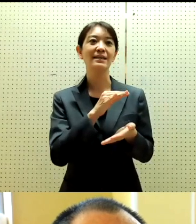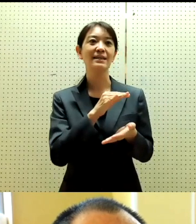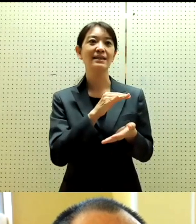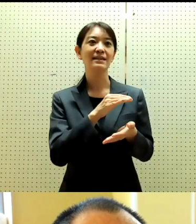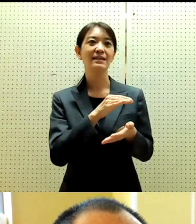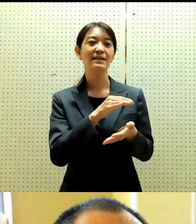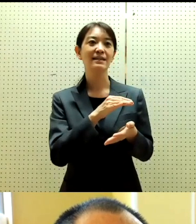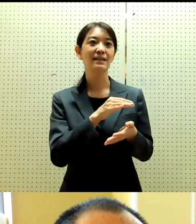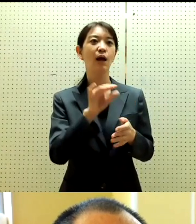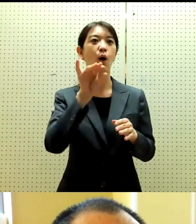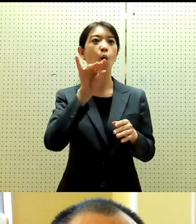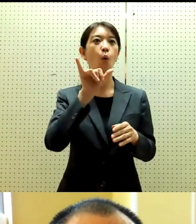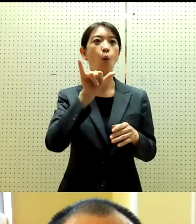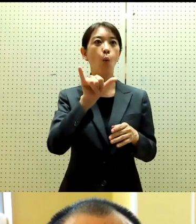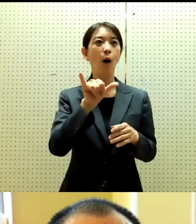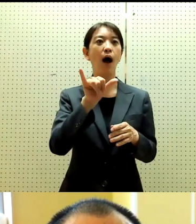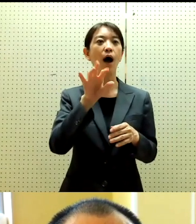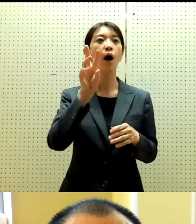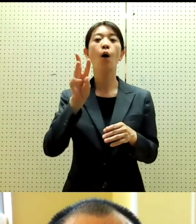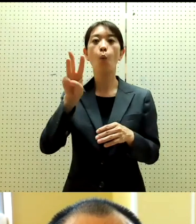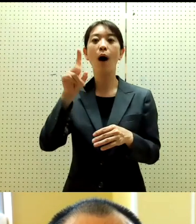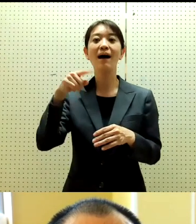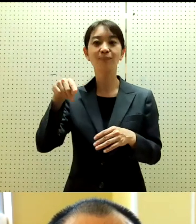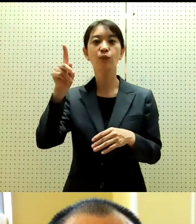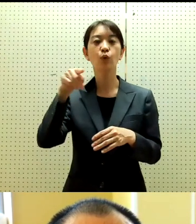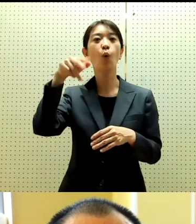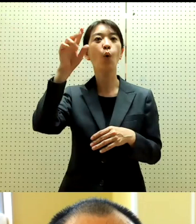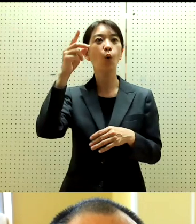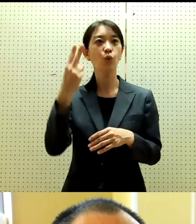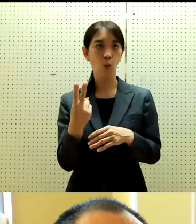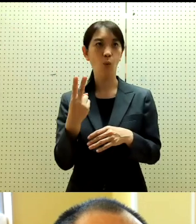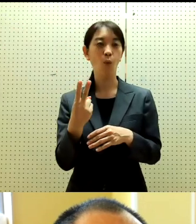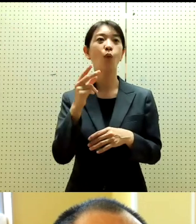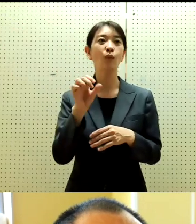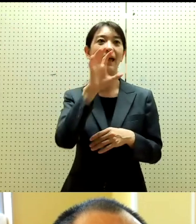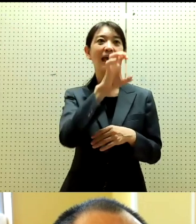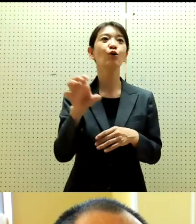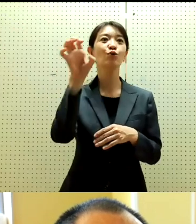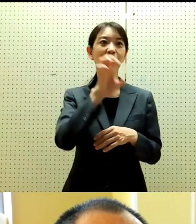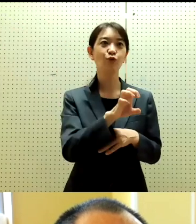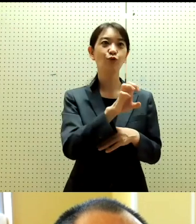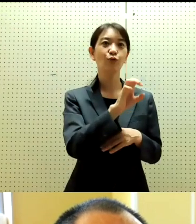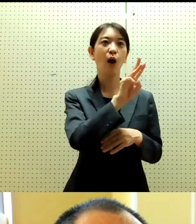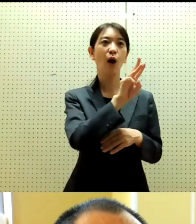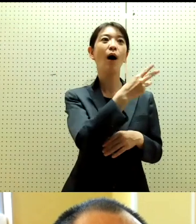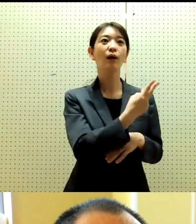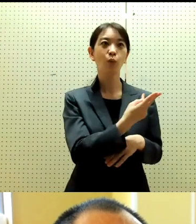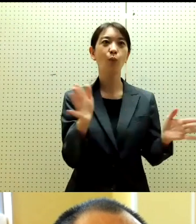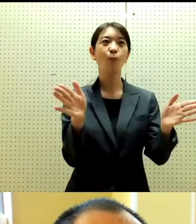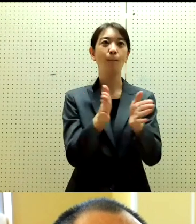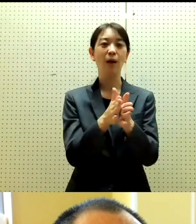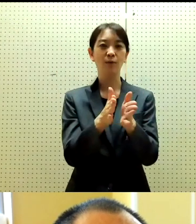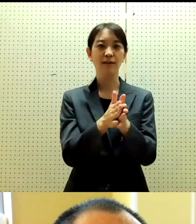ートというのがあって、こちらが Excel と Word を合体したようなものなんですけれども、こちらを使